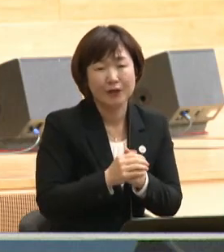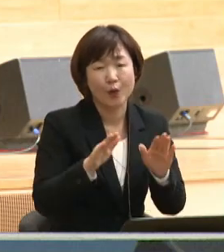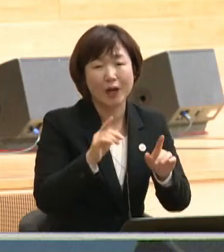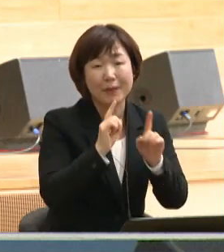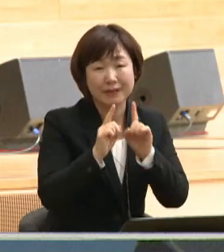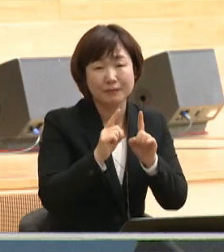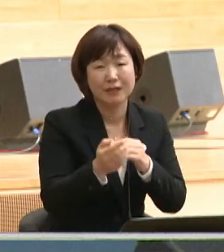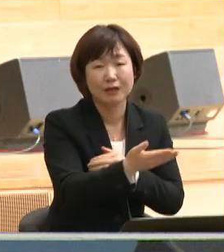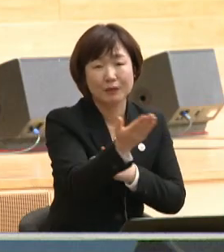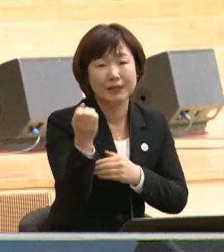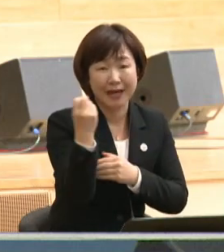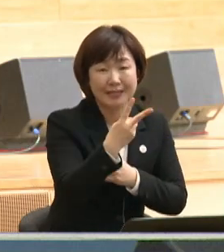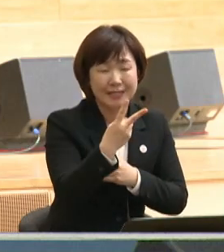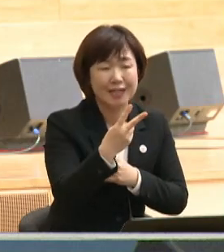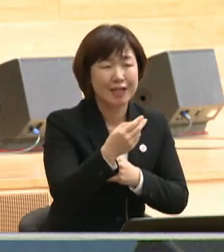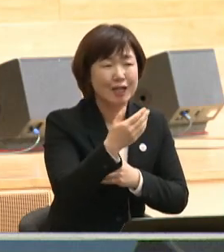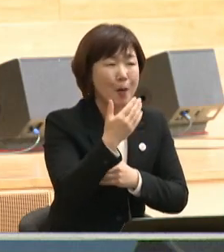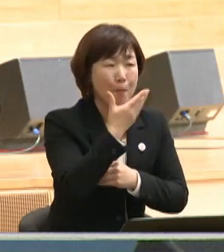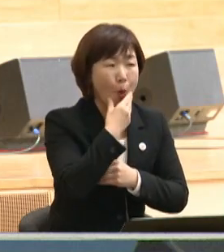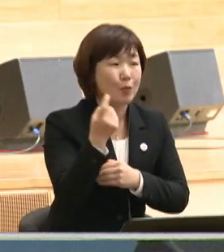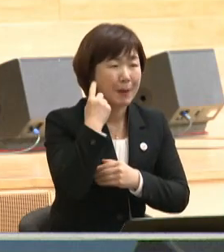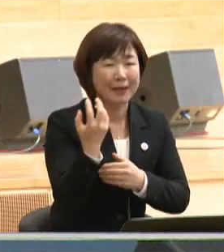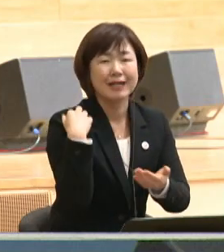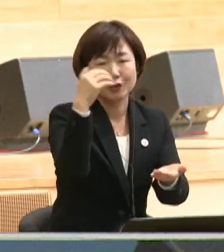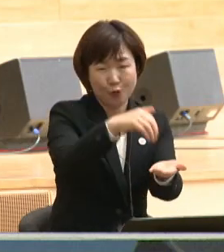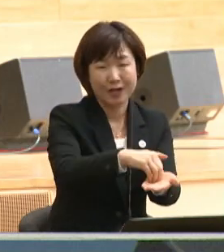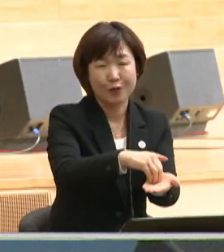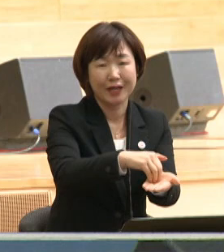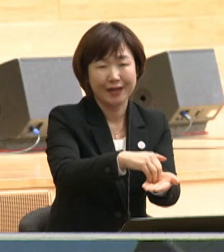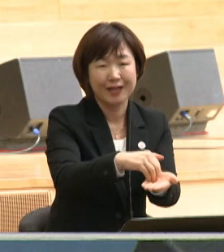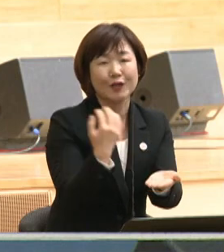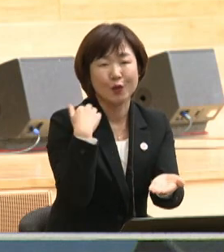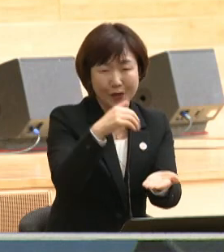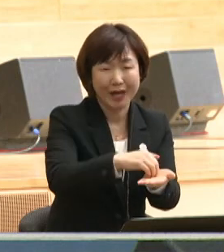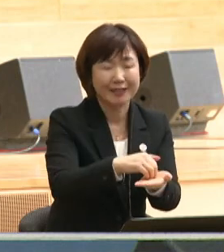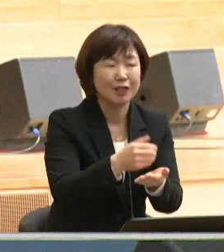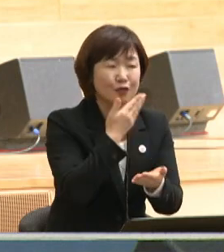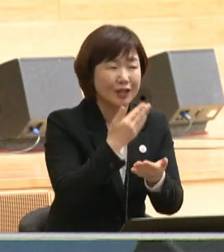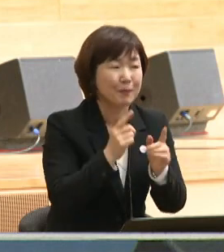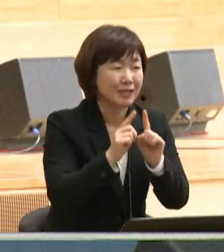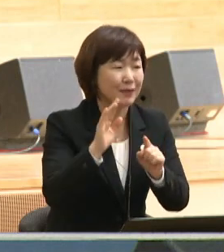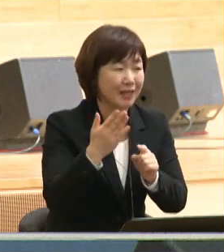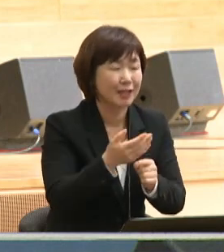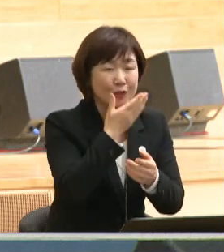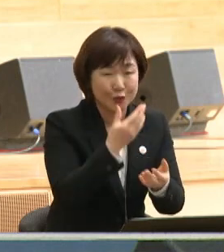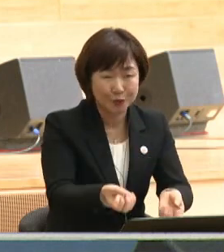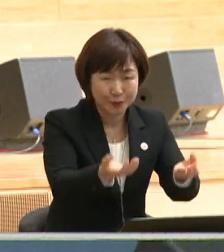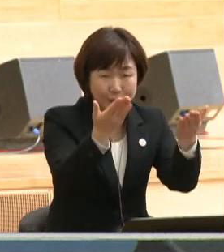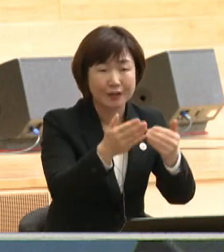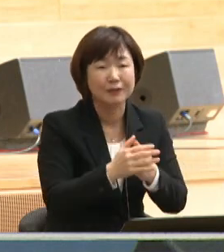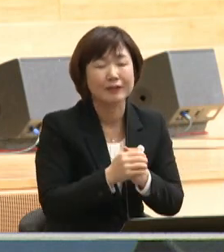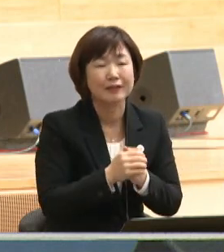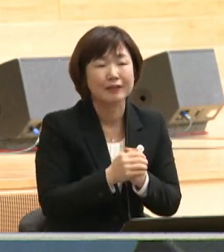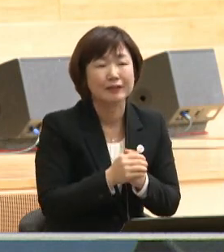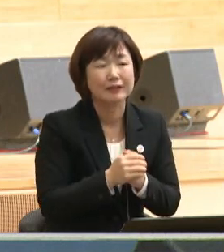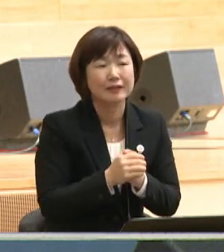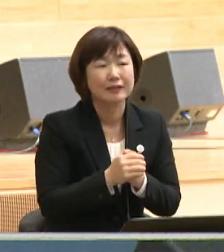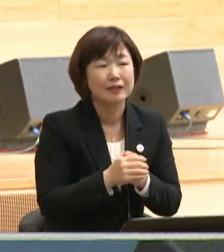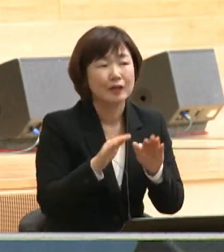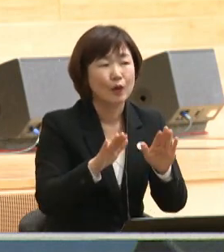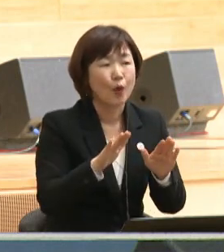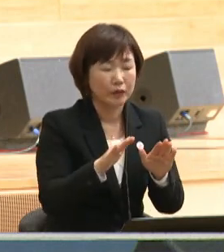여러분들을 다시 복음 앞에 세우는 귀한 말씀 되어지기를 예수님의 이름으로 축원합니다 오늘